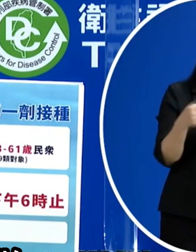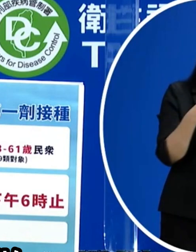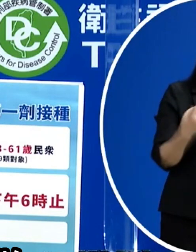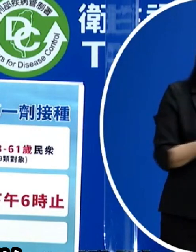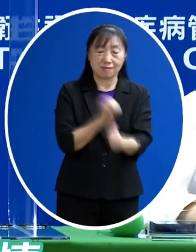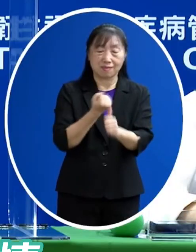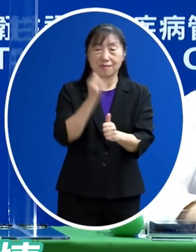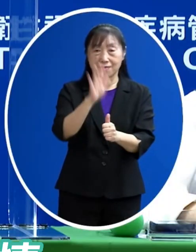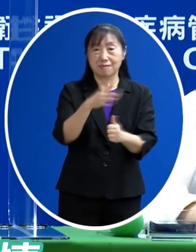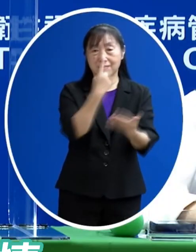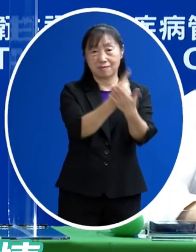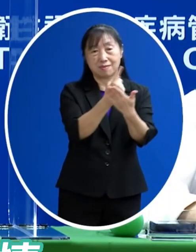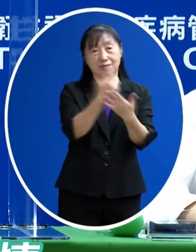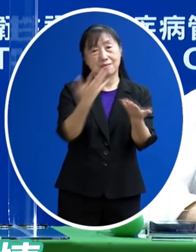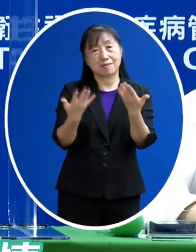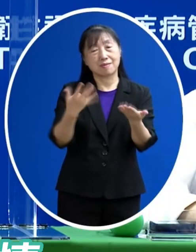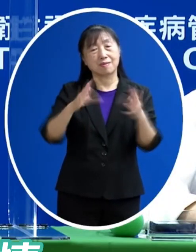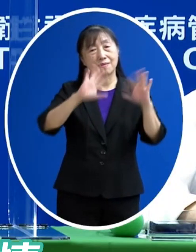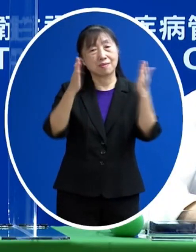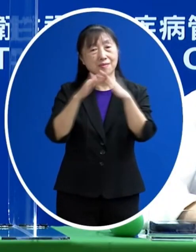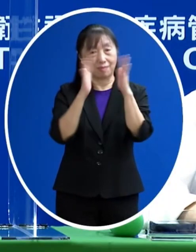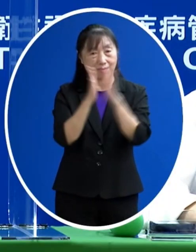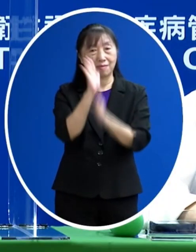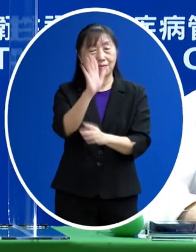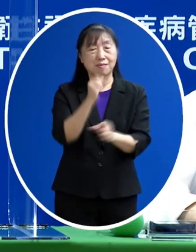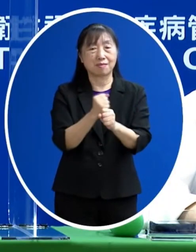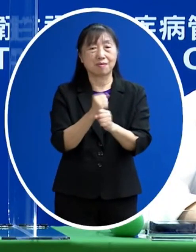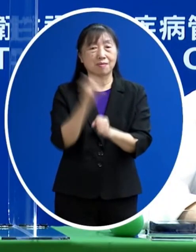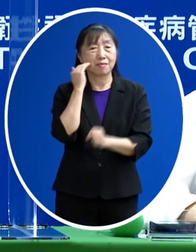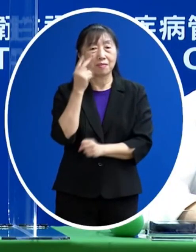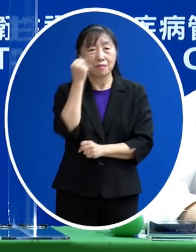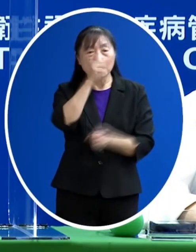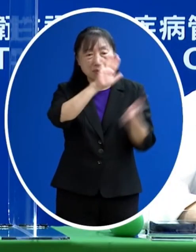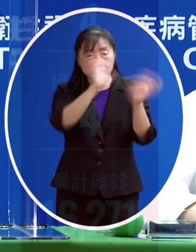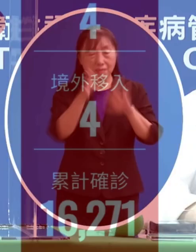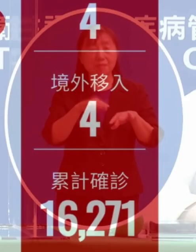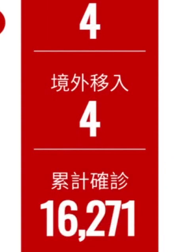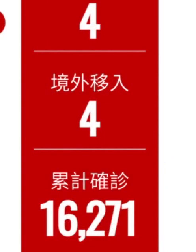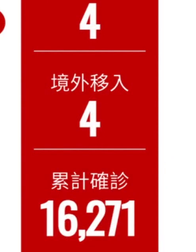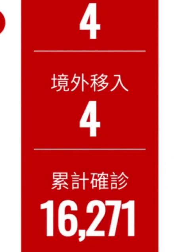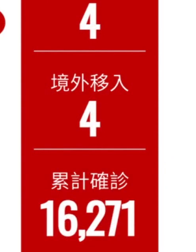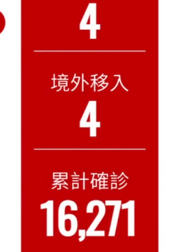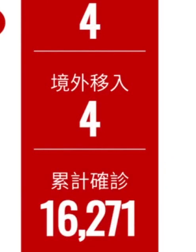本上各国也都这样做。那当然遇到有特别的疫情，那可能就是停班停课。